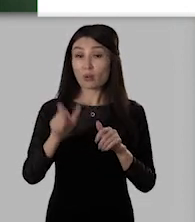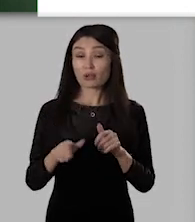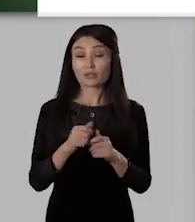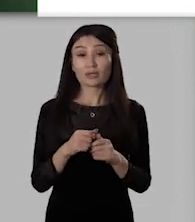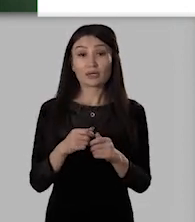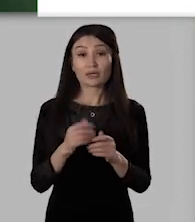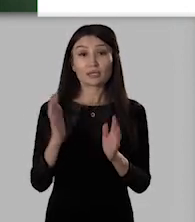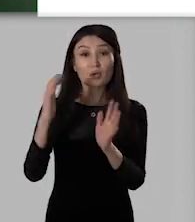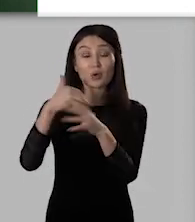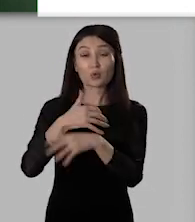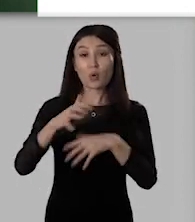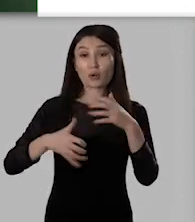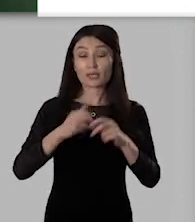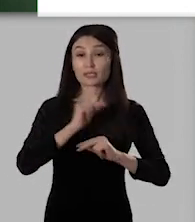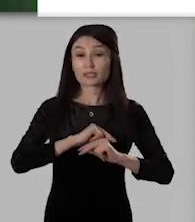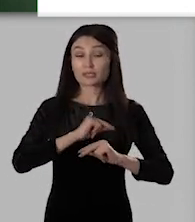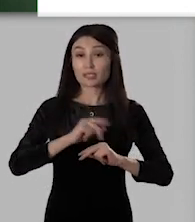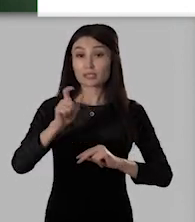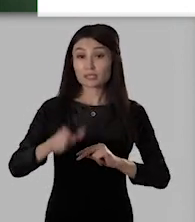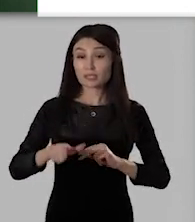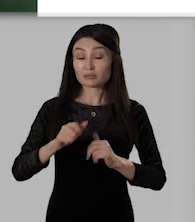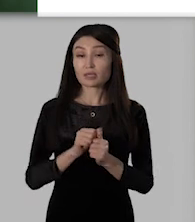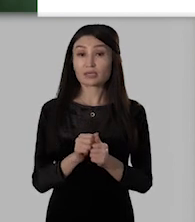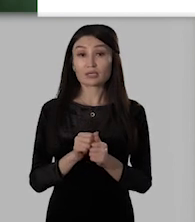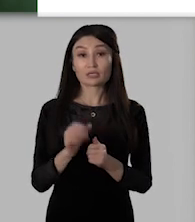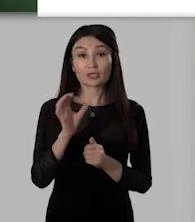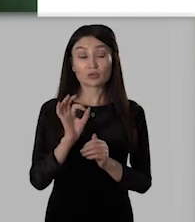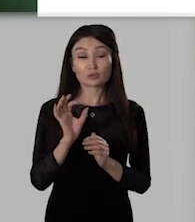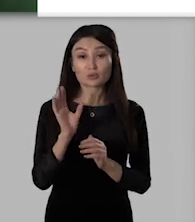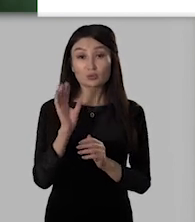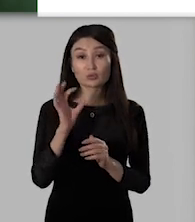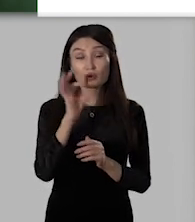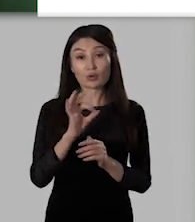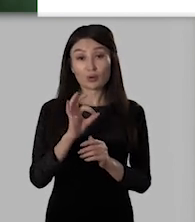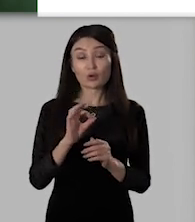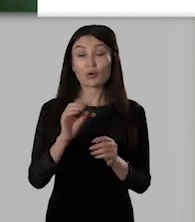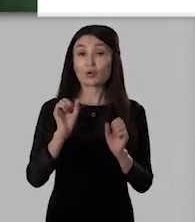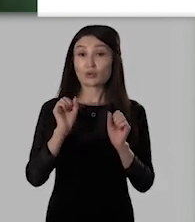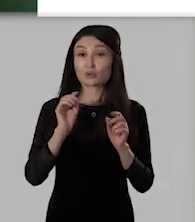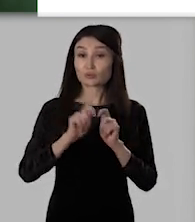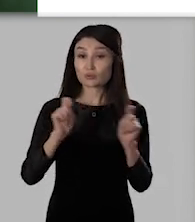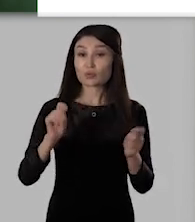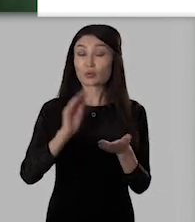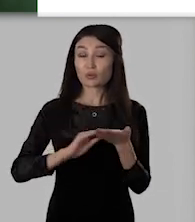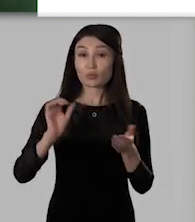болбосо тоо кен иштеринде иштеген кызматкерлер жөнүндө цинквейн түзсөңөр болот.